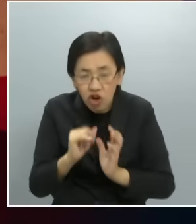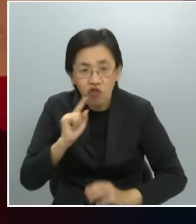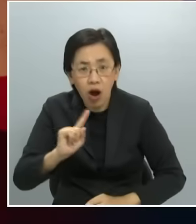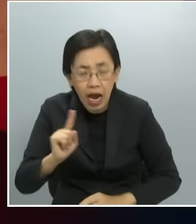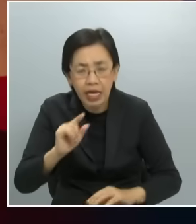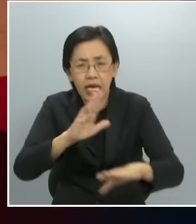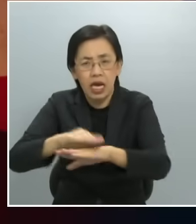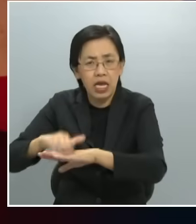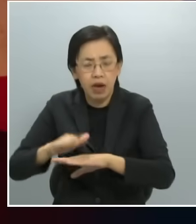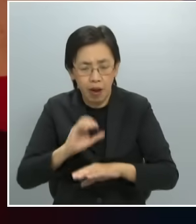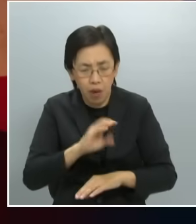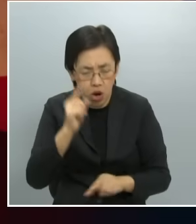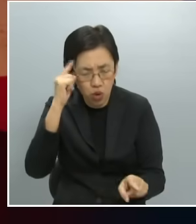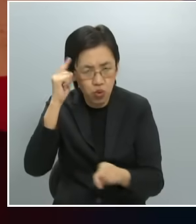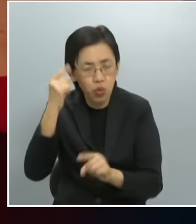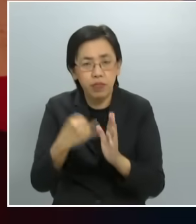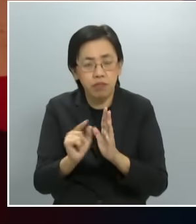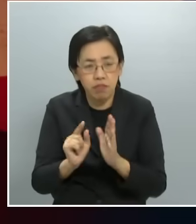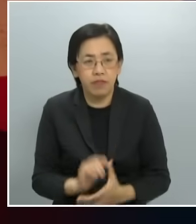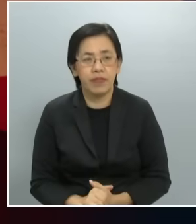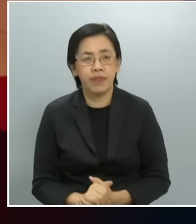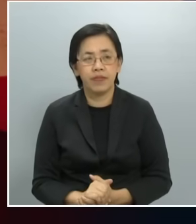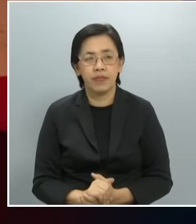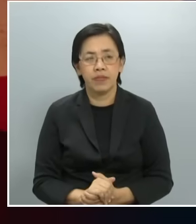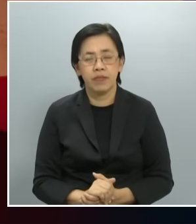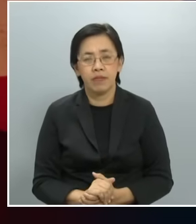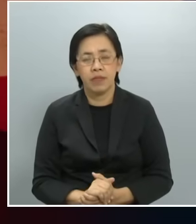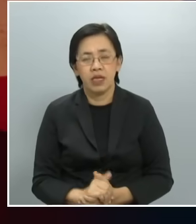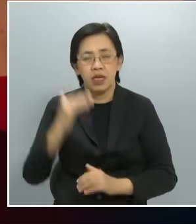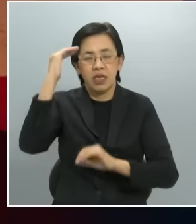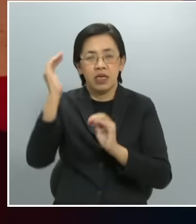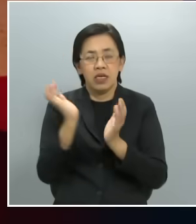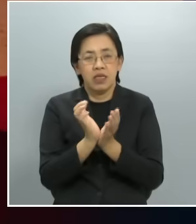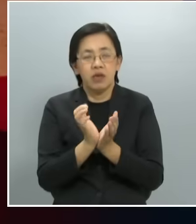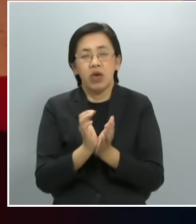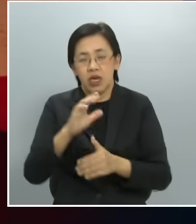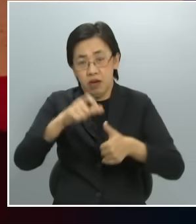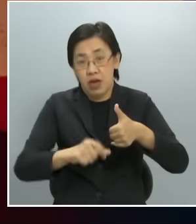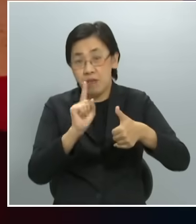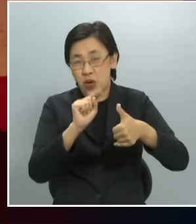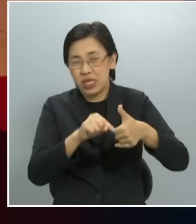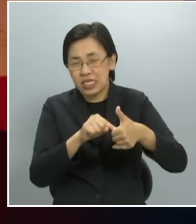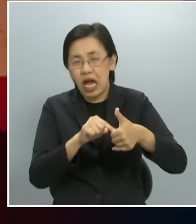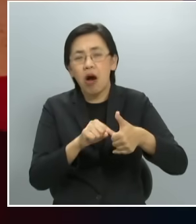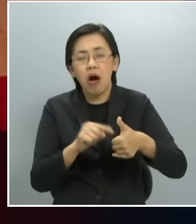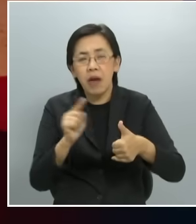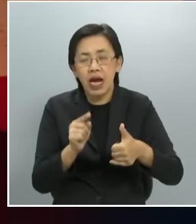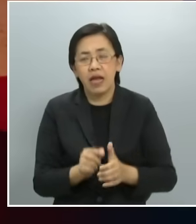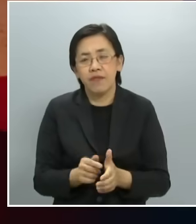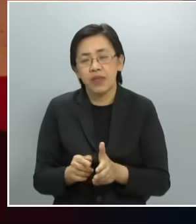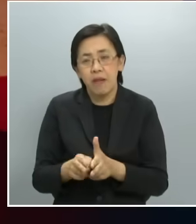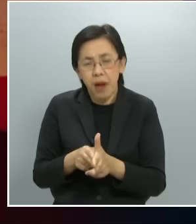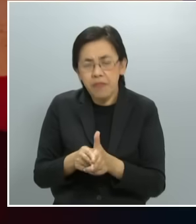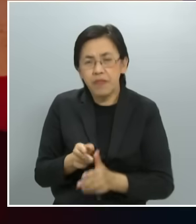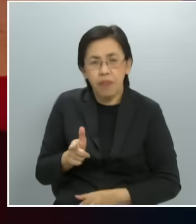มารับทราบข้อกล่าวหาด้วยส่วนประเด็นที่มีตำรวจในเหตุการณ์ในหนึ่งค่ะขึ้นฟืนลำกล้องเพื่อเตรียมการต่อ